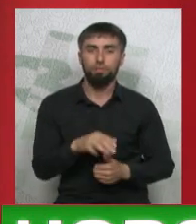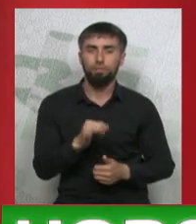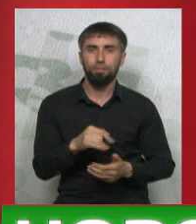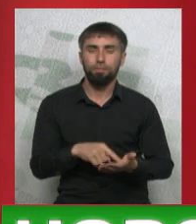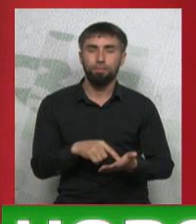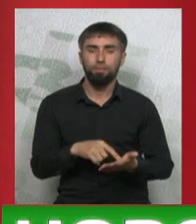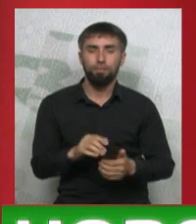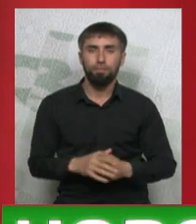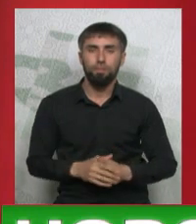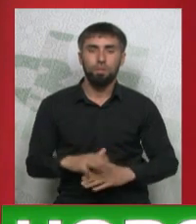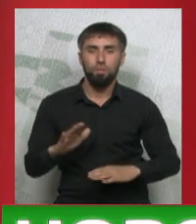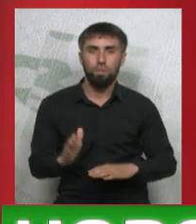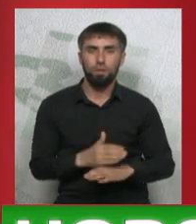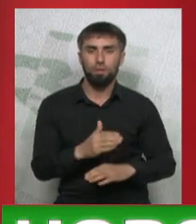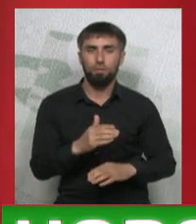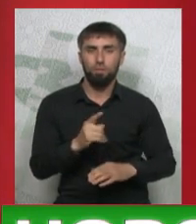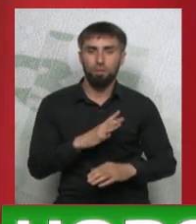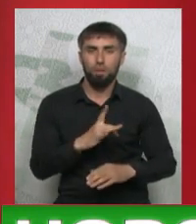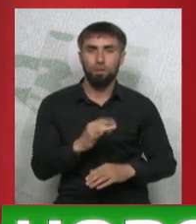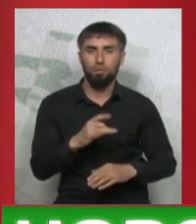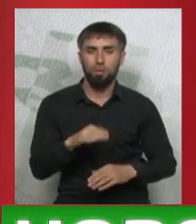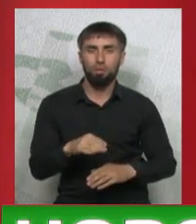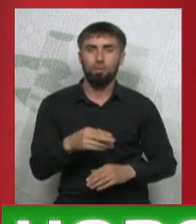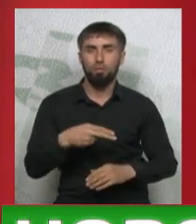исчерпывающим результатам по